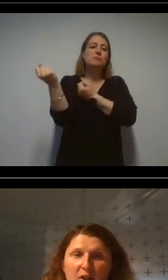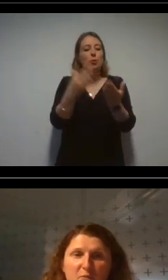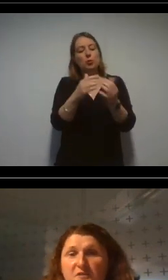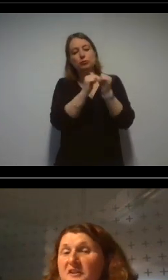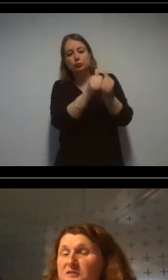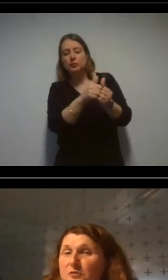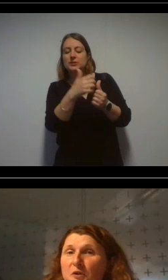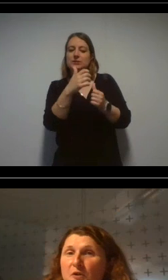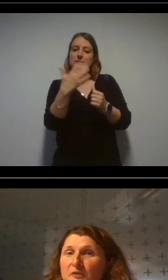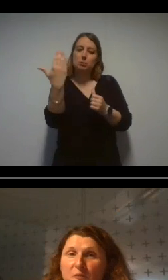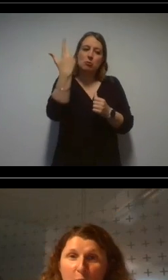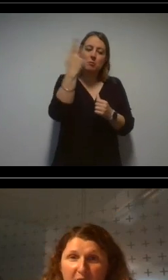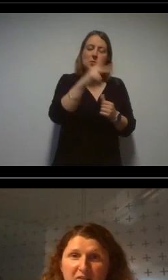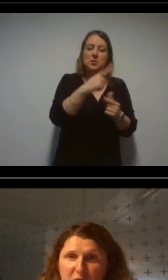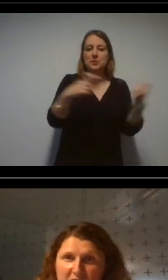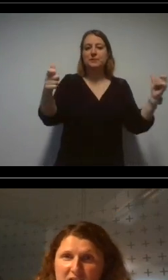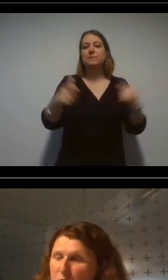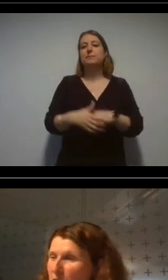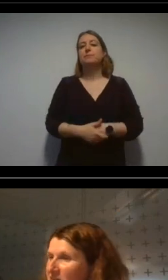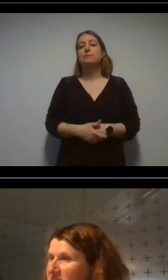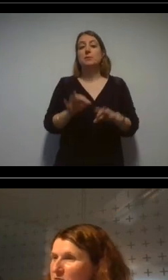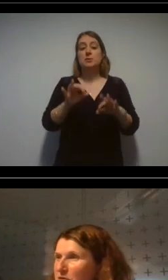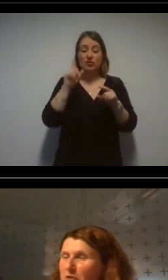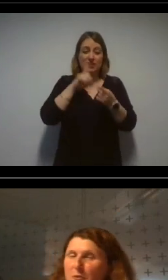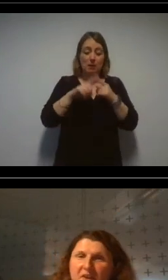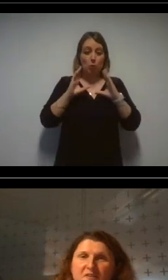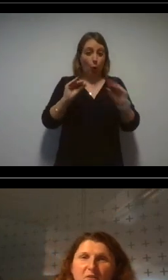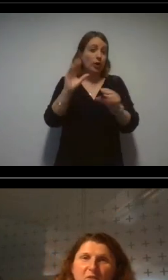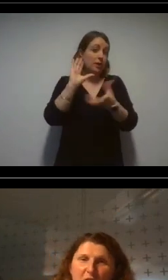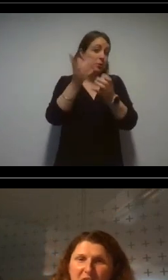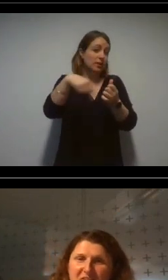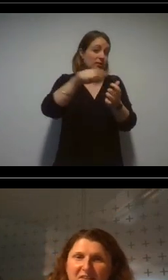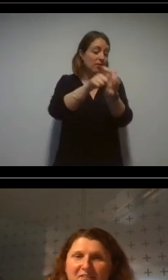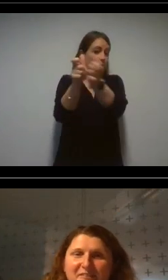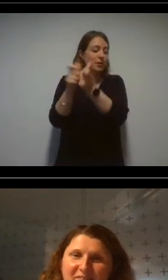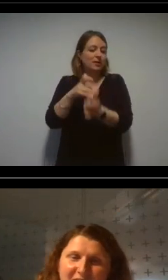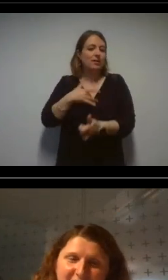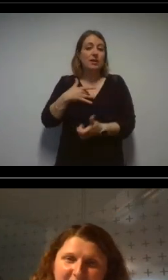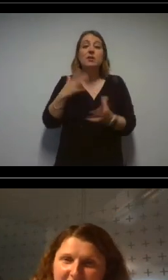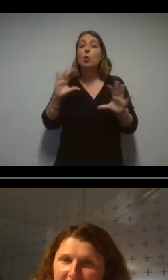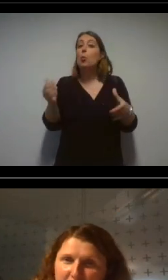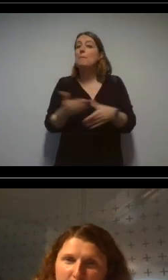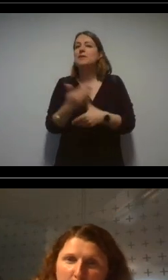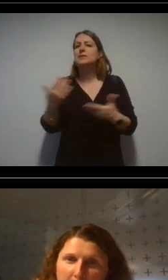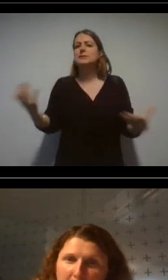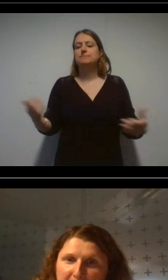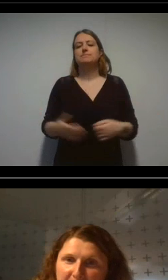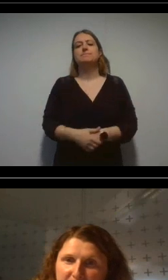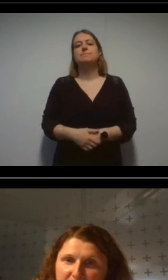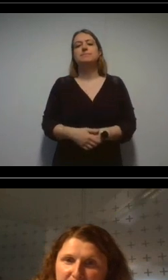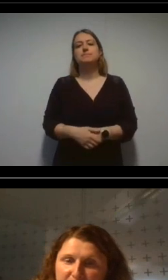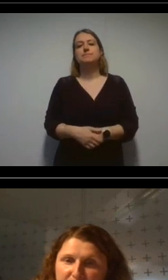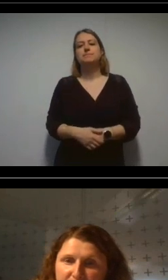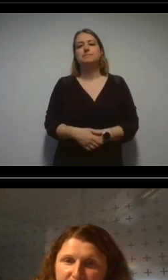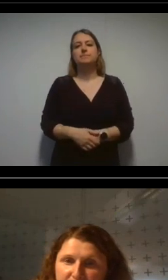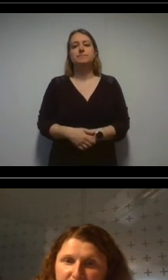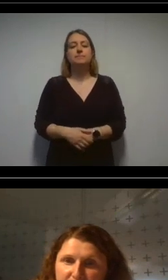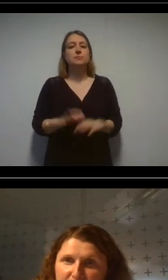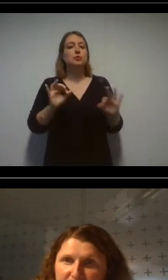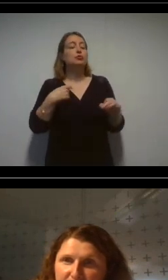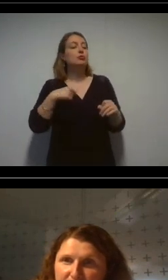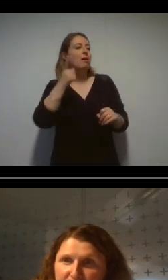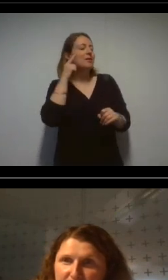veut, mais c'est une question opérationnelle qui peut intéresser nos entreprises. Qu'en est-il? Oui, alors, et puis j'ai entendu le mot